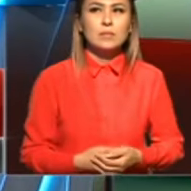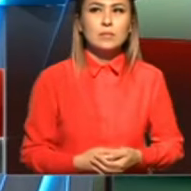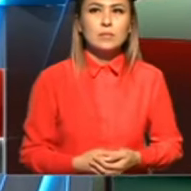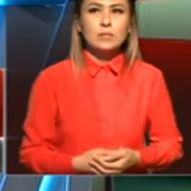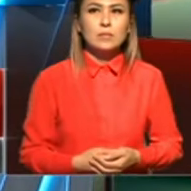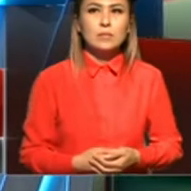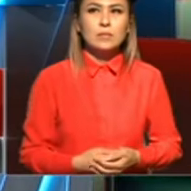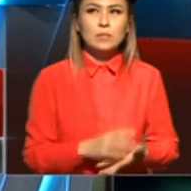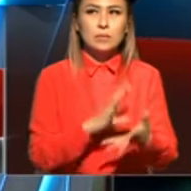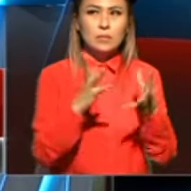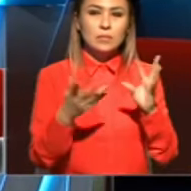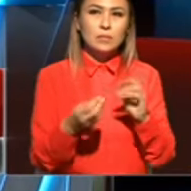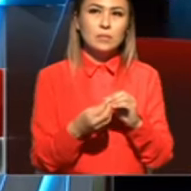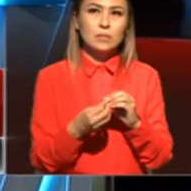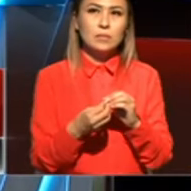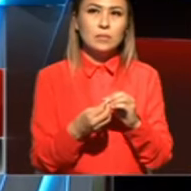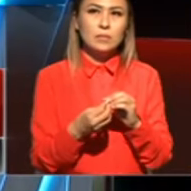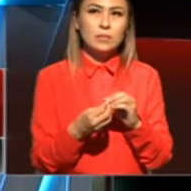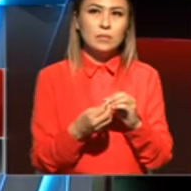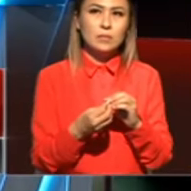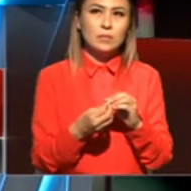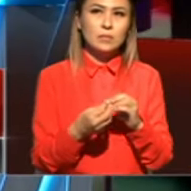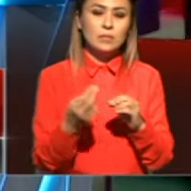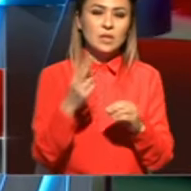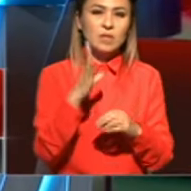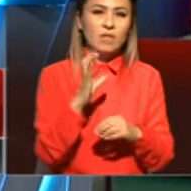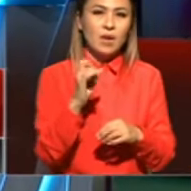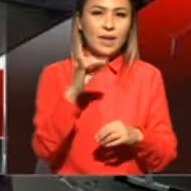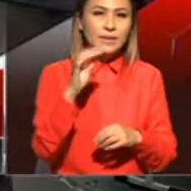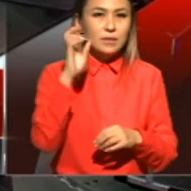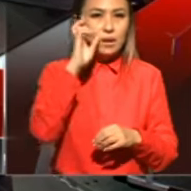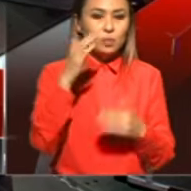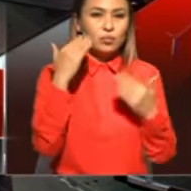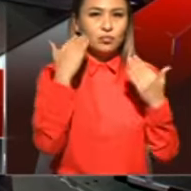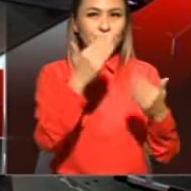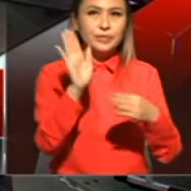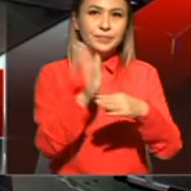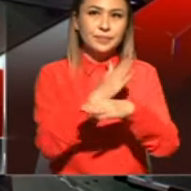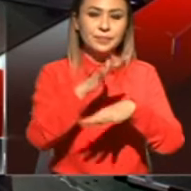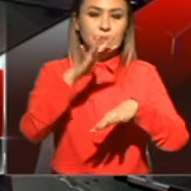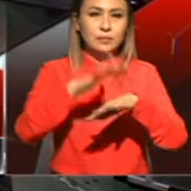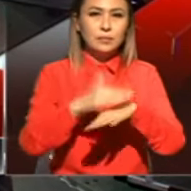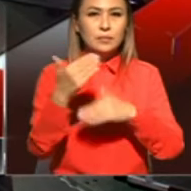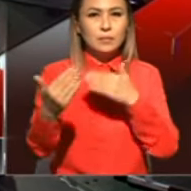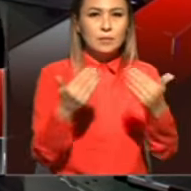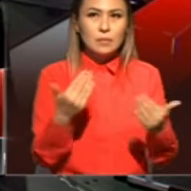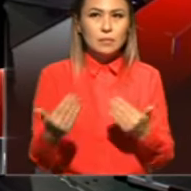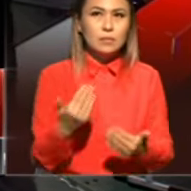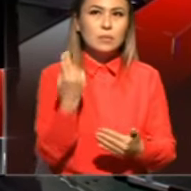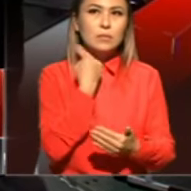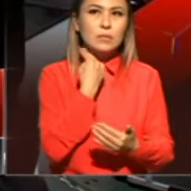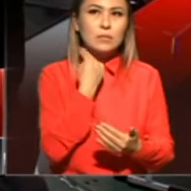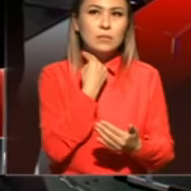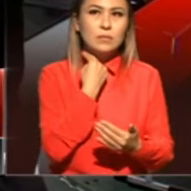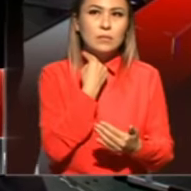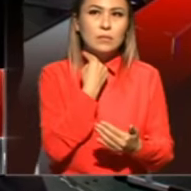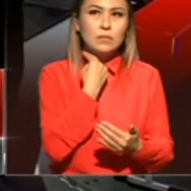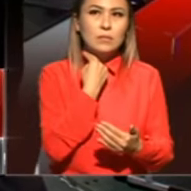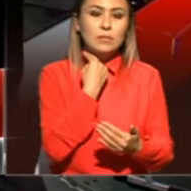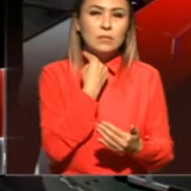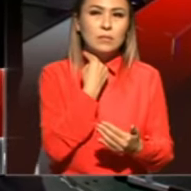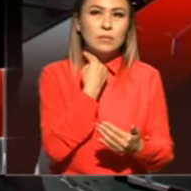да негізі былай, мынау қарыз квази мемлекеттің қарызы, мынау қарыз жеке банктердің қарызы деп, бұларды мынау